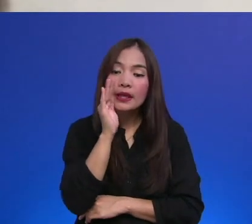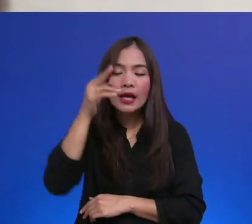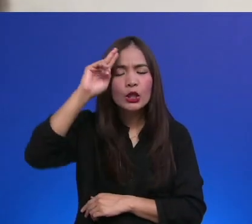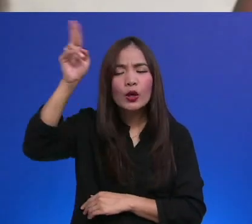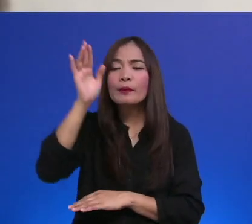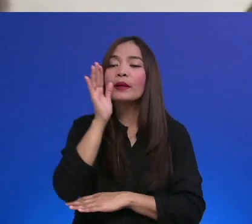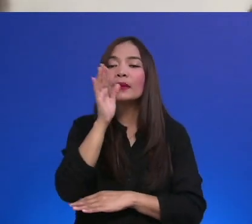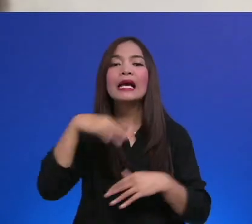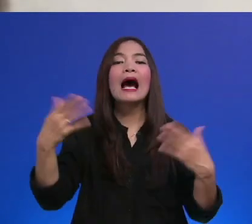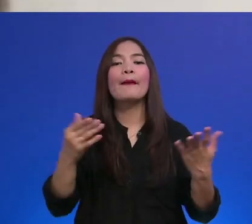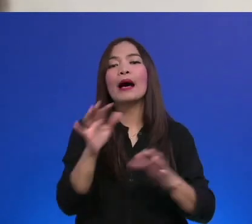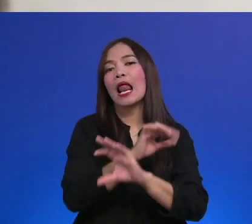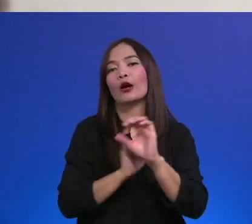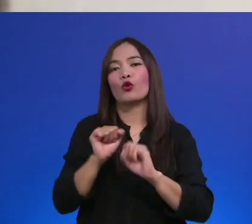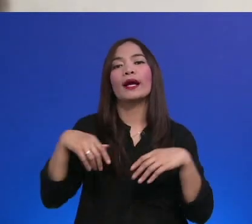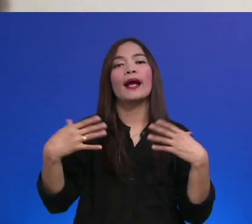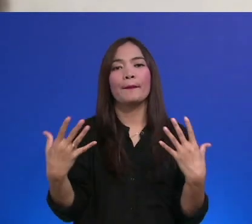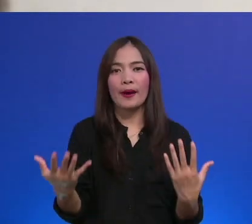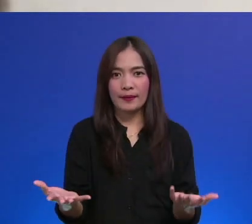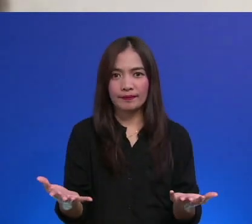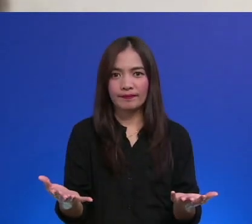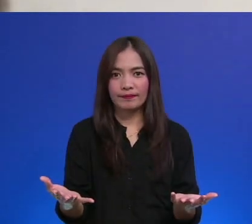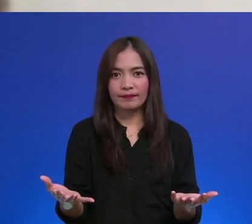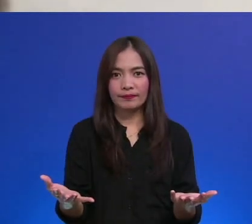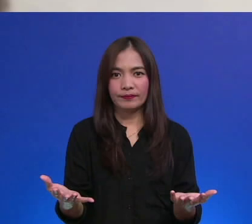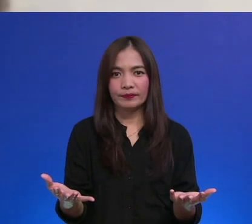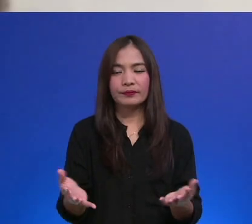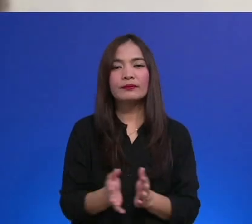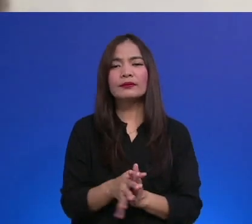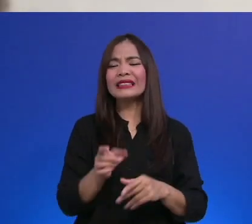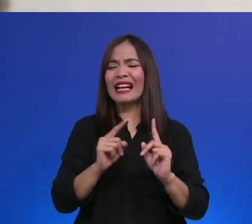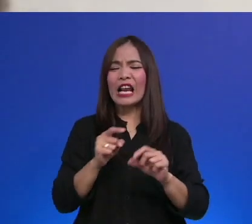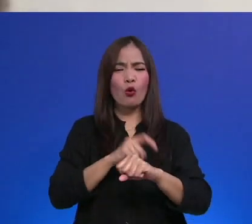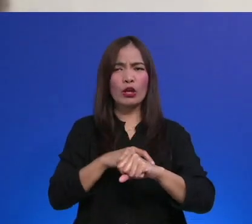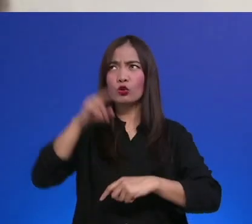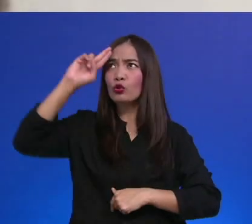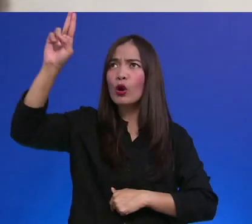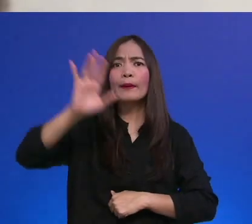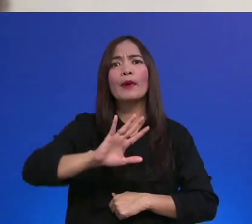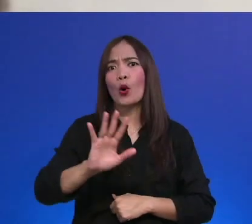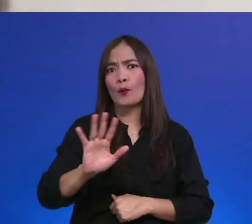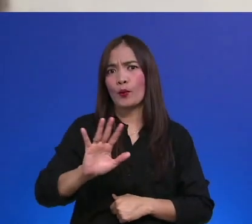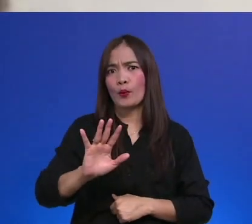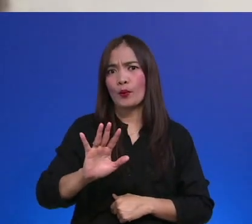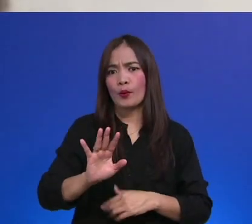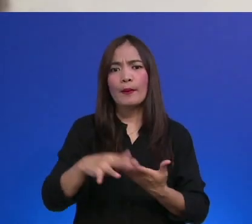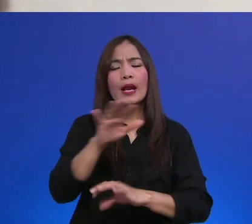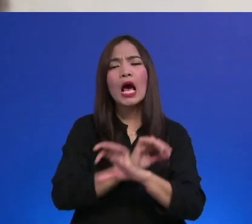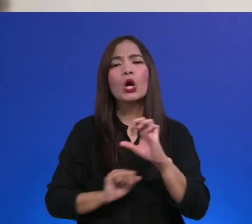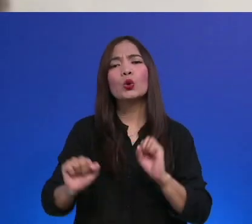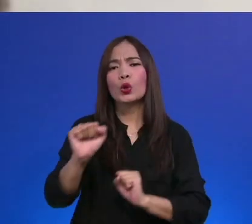Apa yang harus kita lakukan kalau belum Waktunya Tuhan bertindak